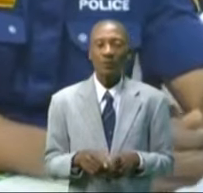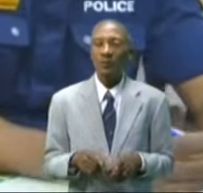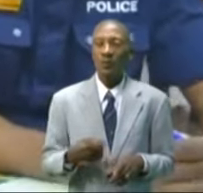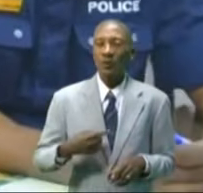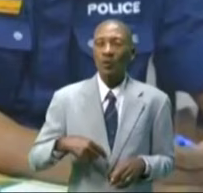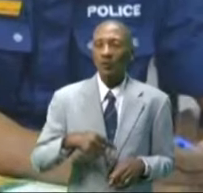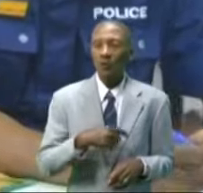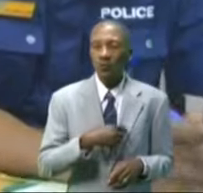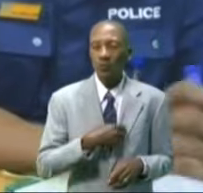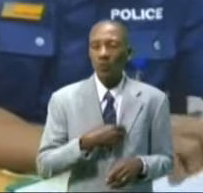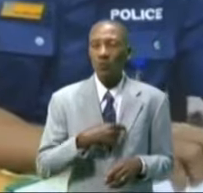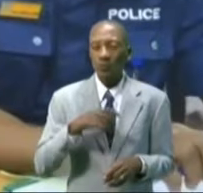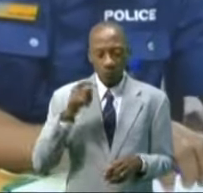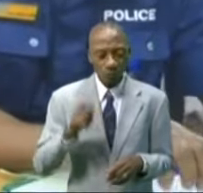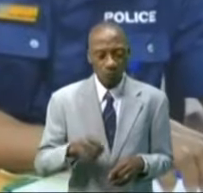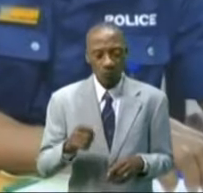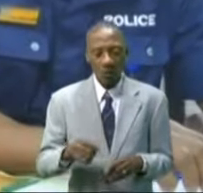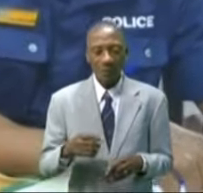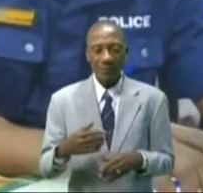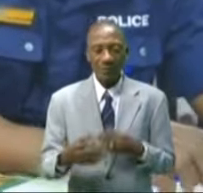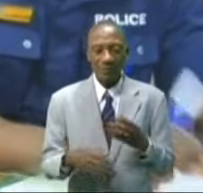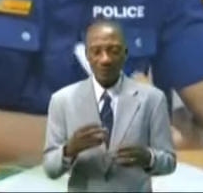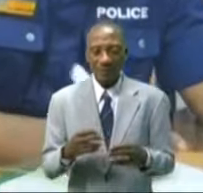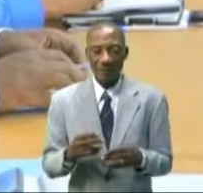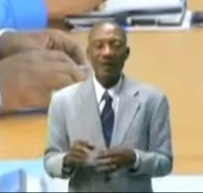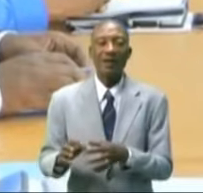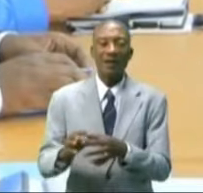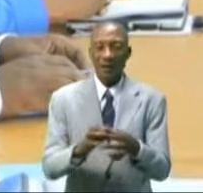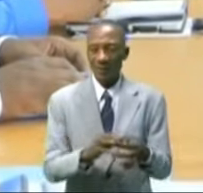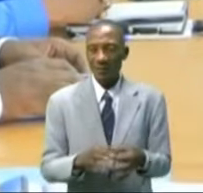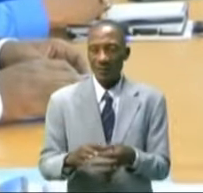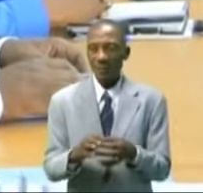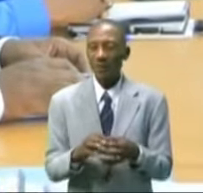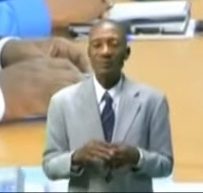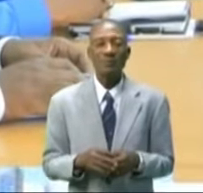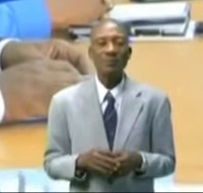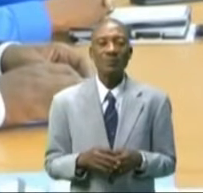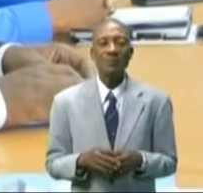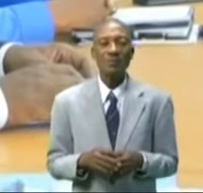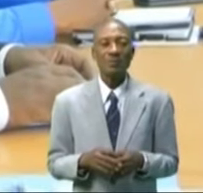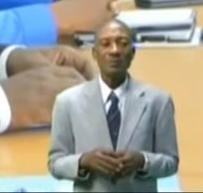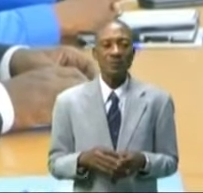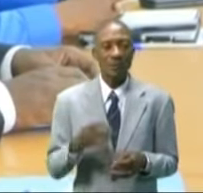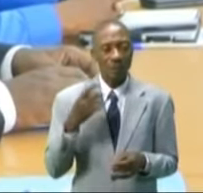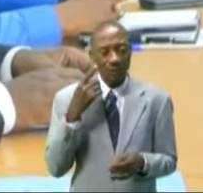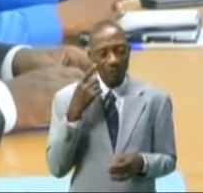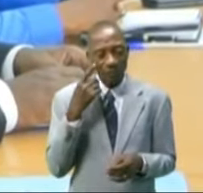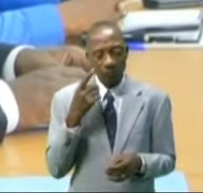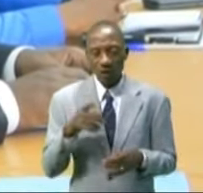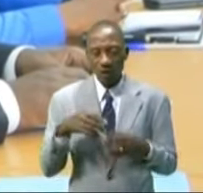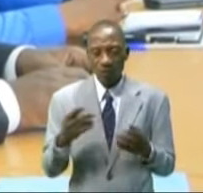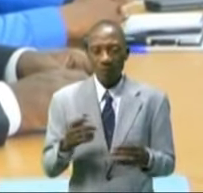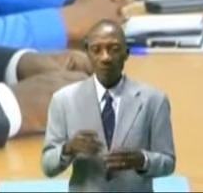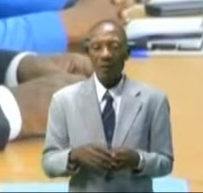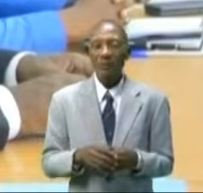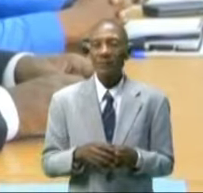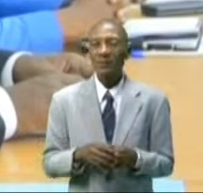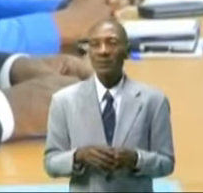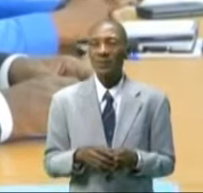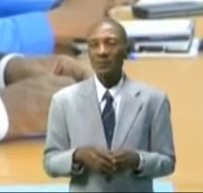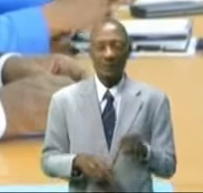manière coordonnée le problème du banditisme armé dans ces entités citées. Troisième